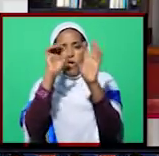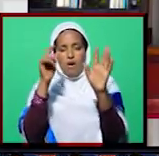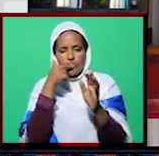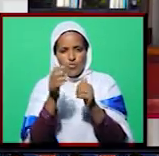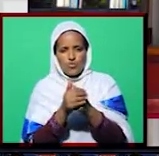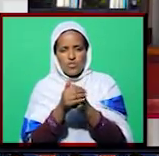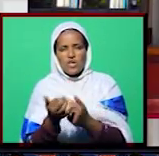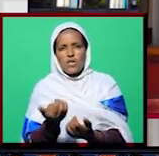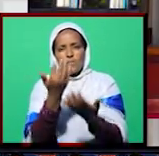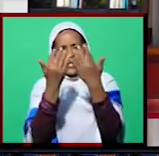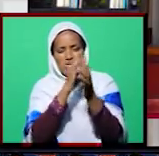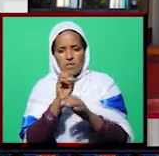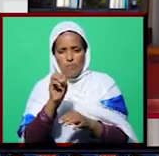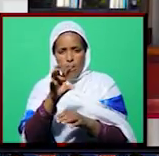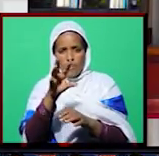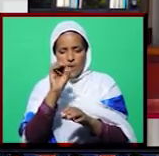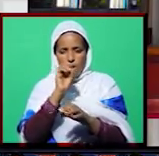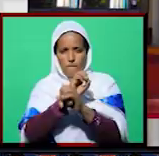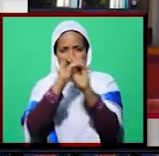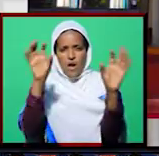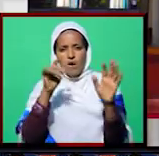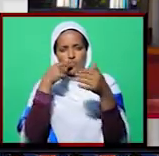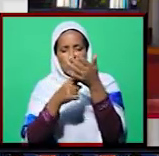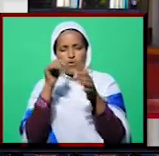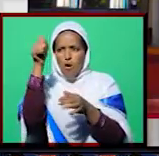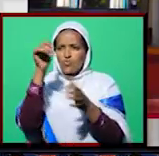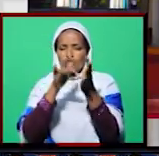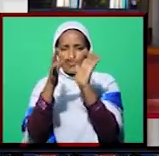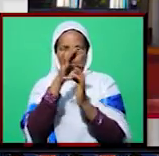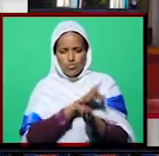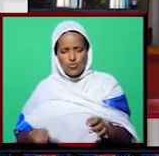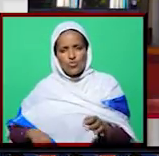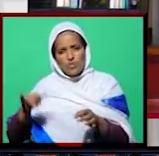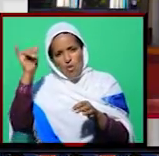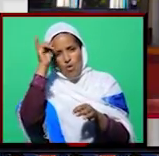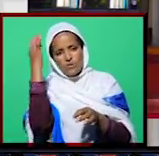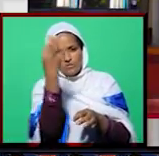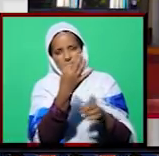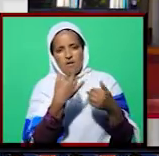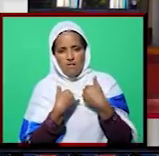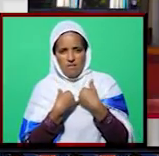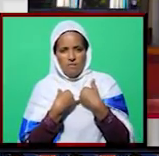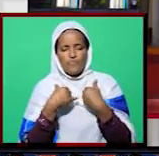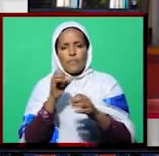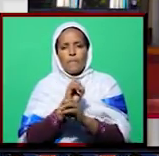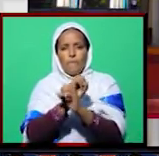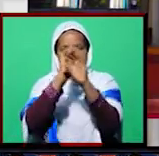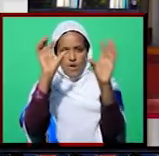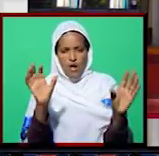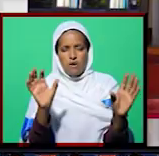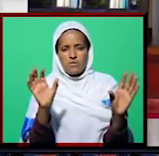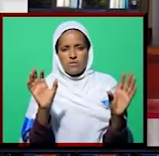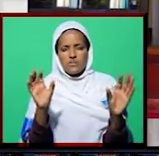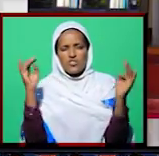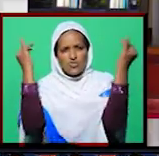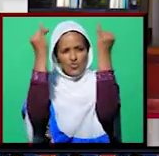የሚነድ ብርሃን ብሎታል። እንደውም የሚነድና የሚያበራ ብርሃን ብሎ ራሱ ጌታችን ኢየሱስ ክርስቶስ መስክሮለታል ለቅዱስ ዮሐንስ። ብርሃን